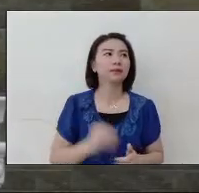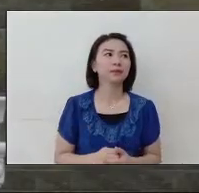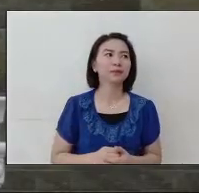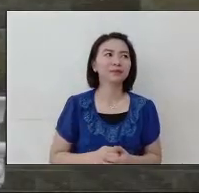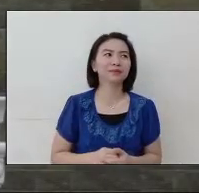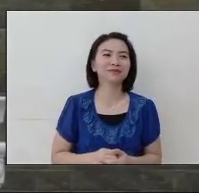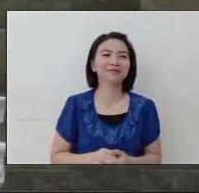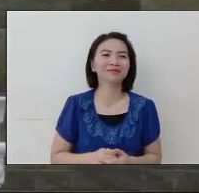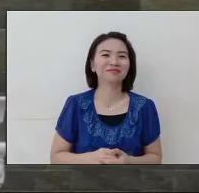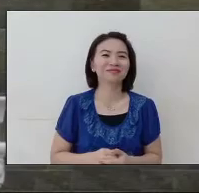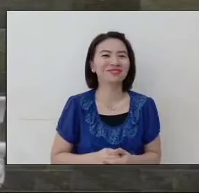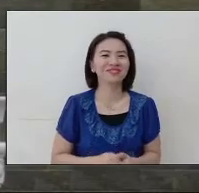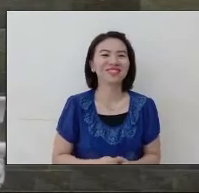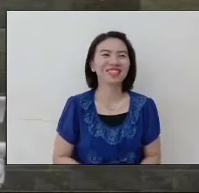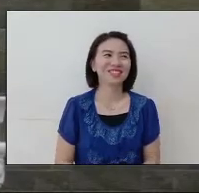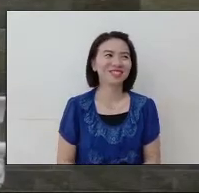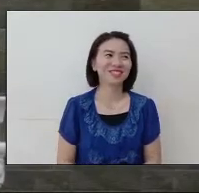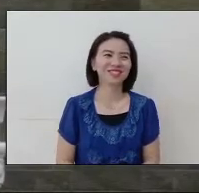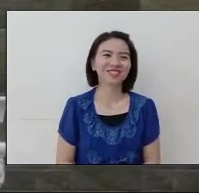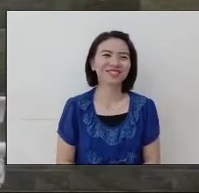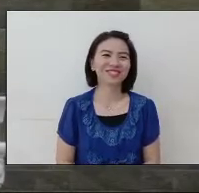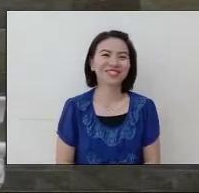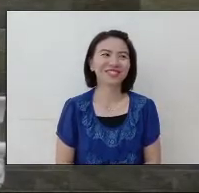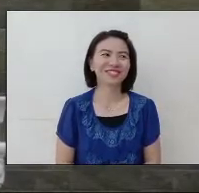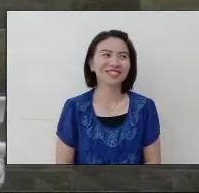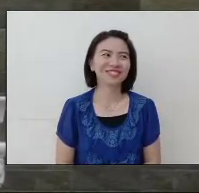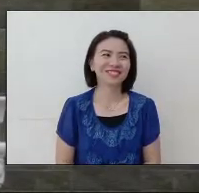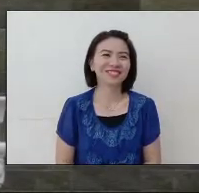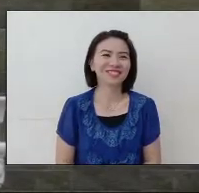kapatid, good night. Pinagkakakitaan yung crocodile.